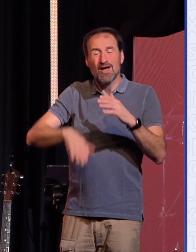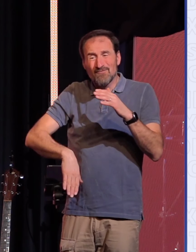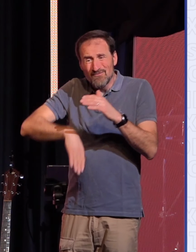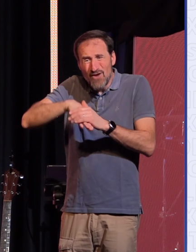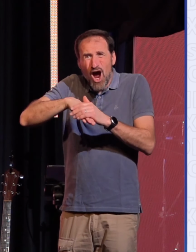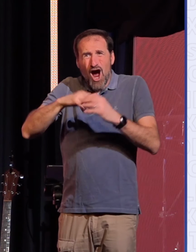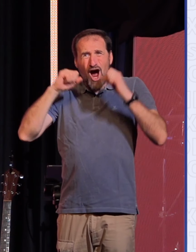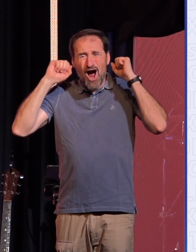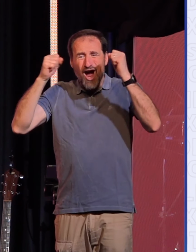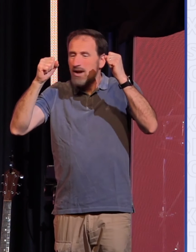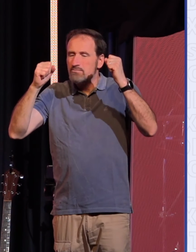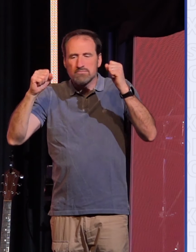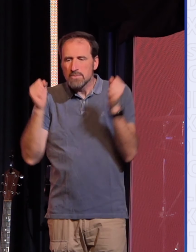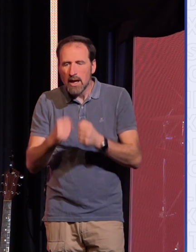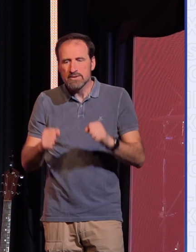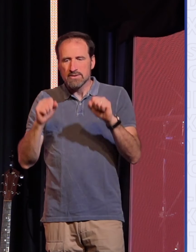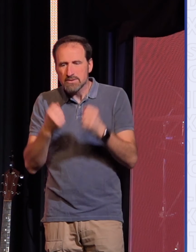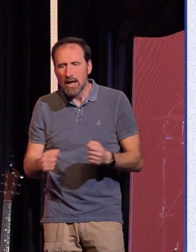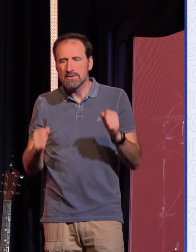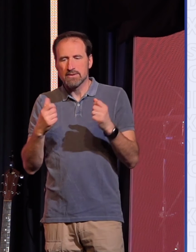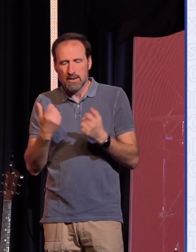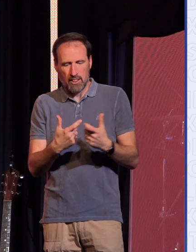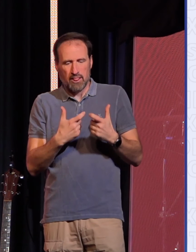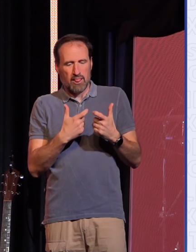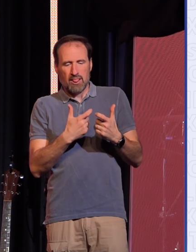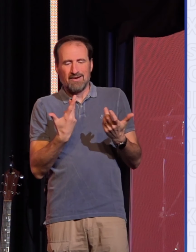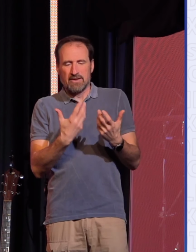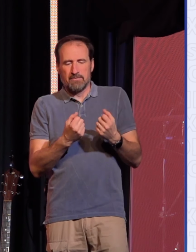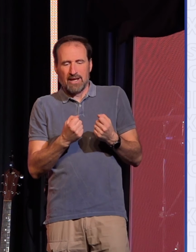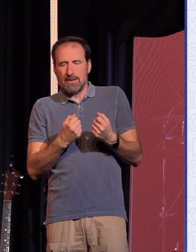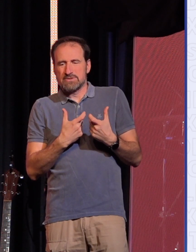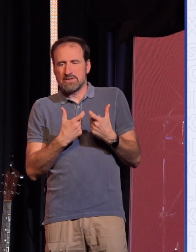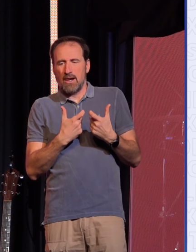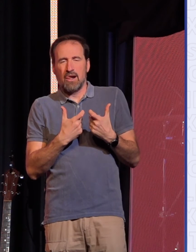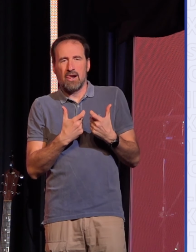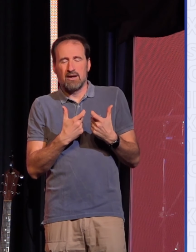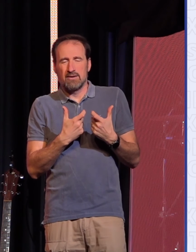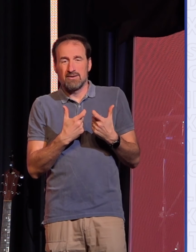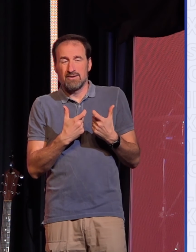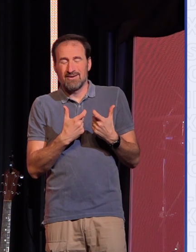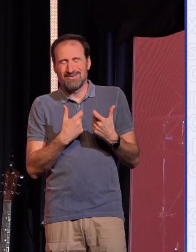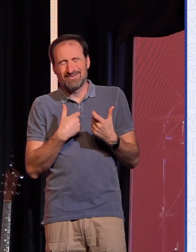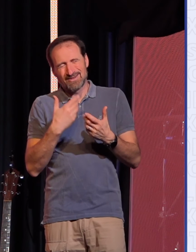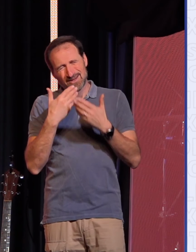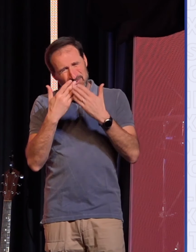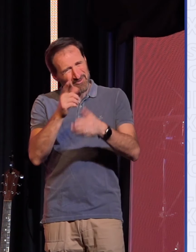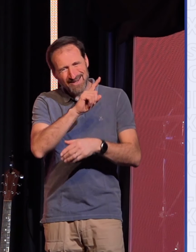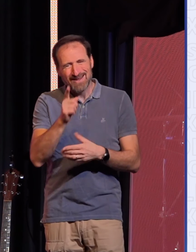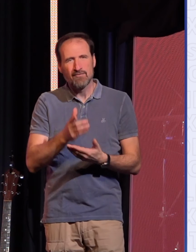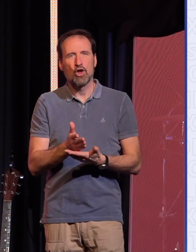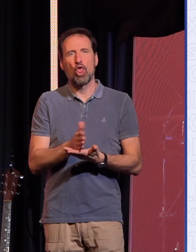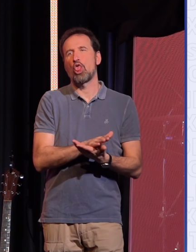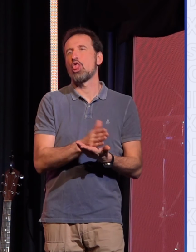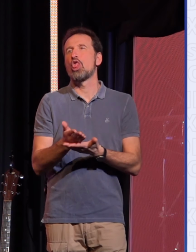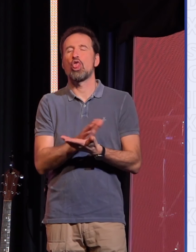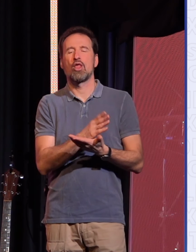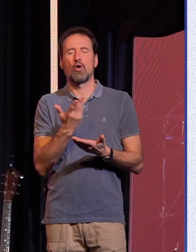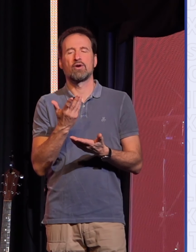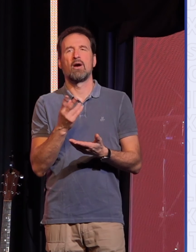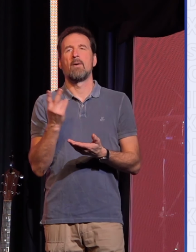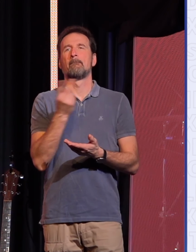dich wirklich: Hey, mach keine Kompromisse. Mach's wirklich, wie Paulus es hier geschrieben hat. Also